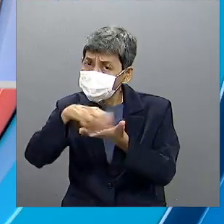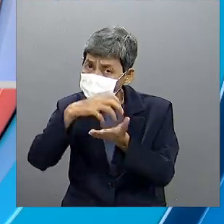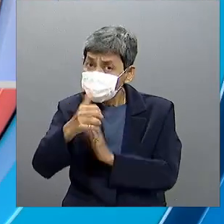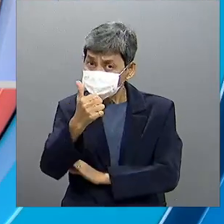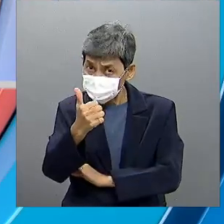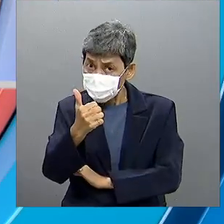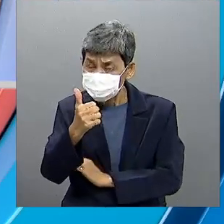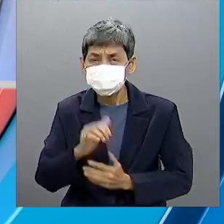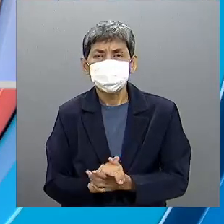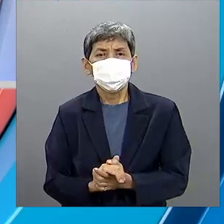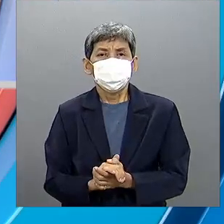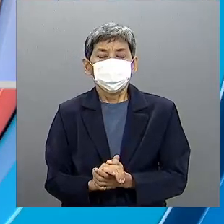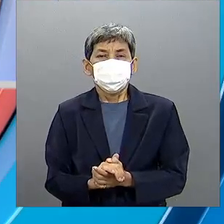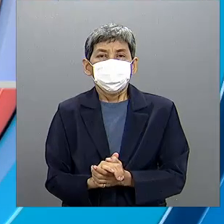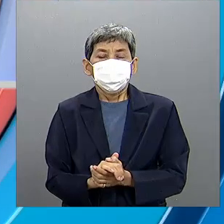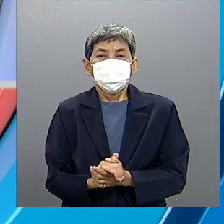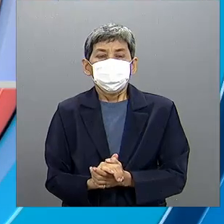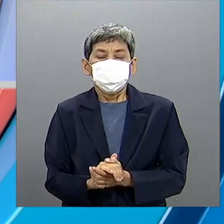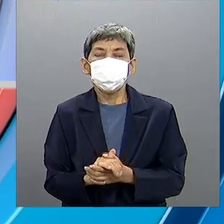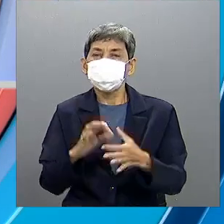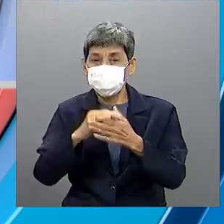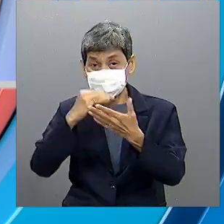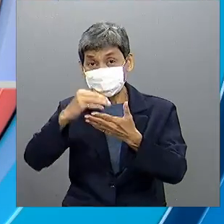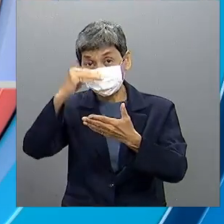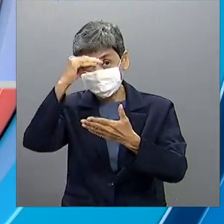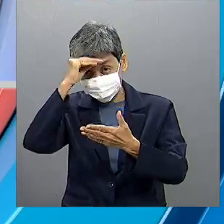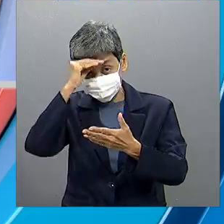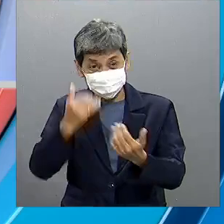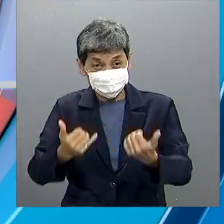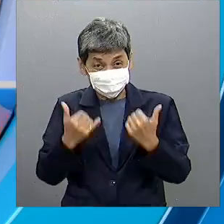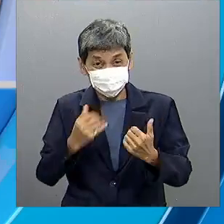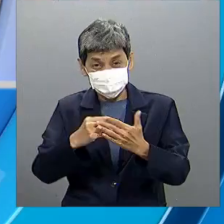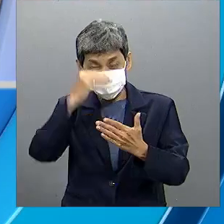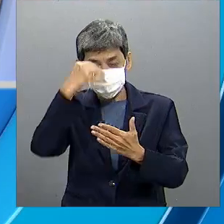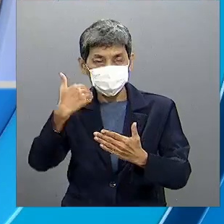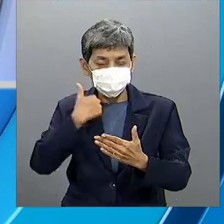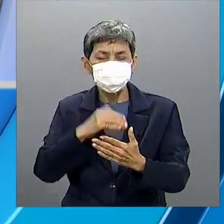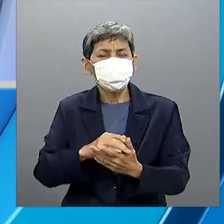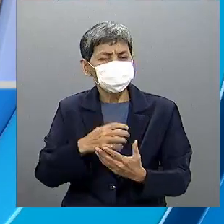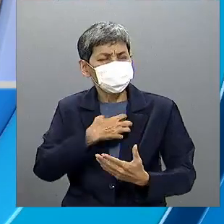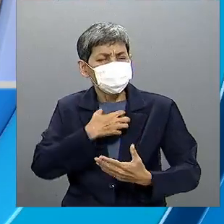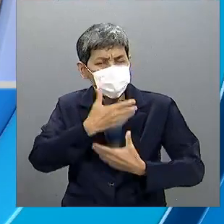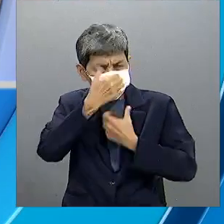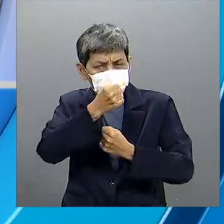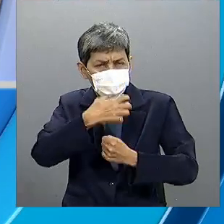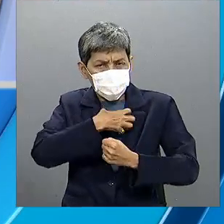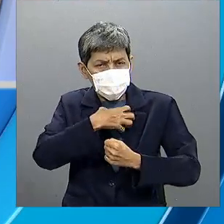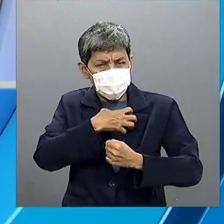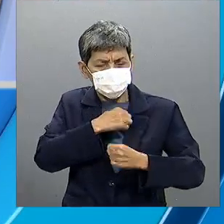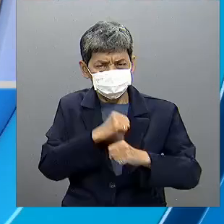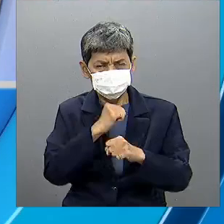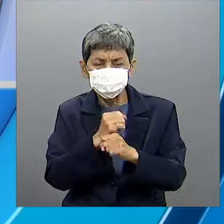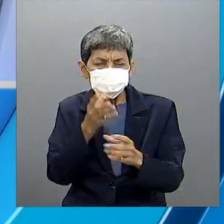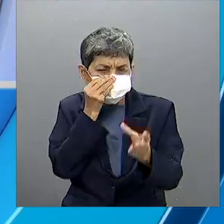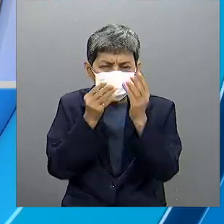านอกจากในเรื่องของนักเรียนณปัจจุบันนี้นะคะที่มีความสนใจแล้วก็สามารถเข้าถึงข้อมูลต่างๆได้ม